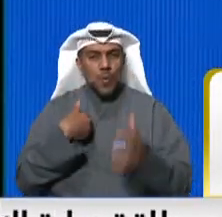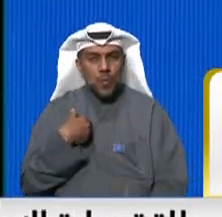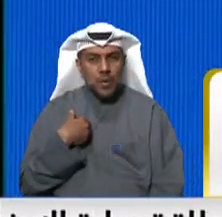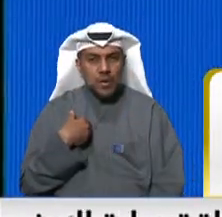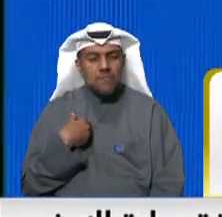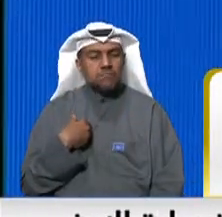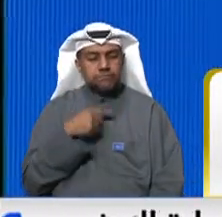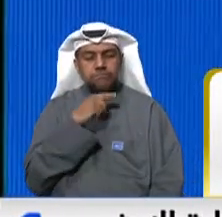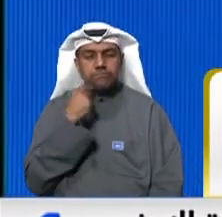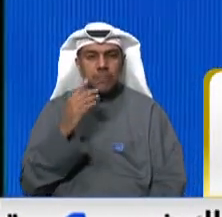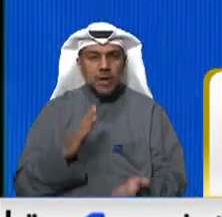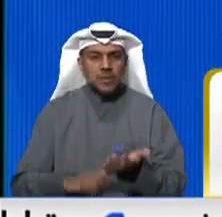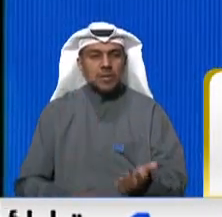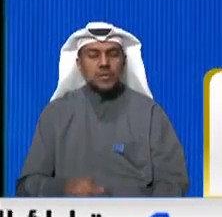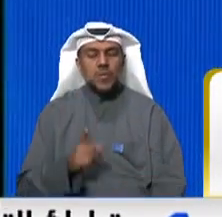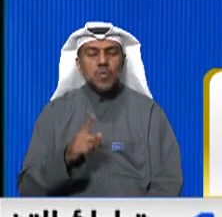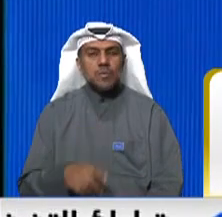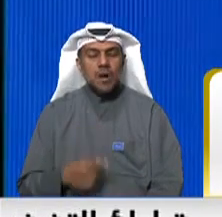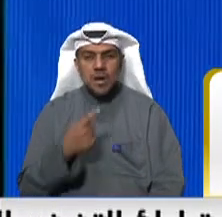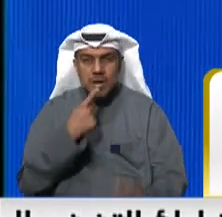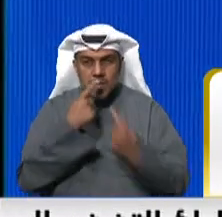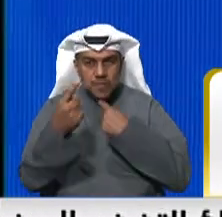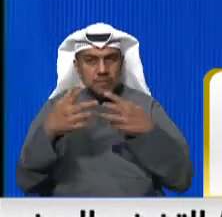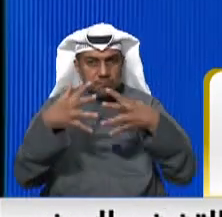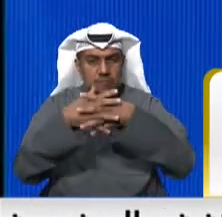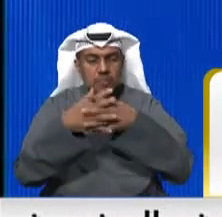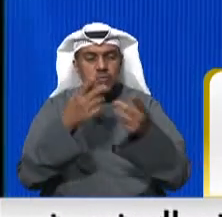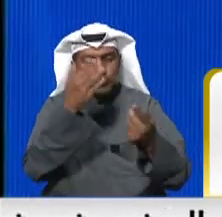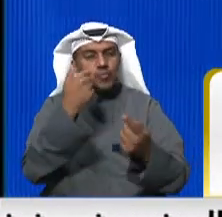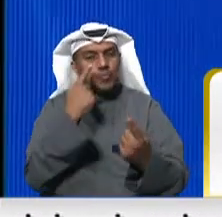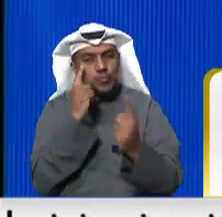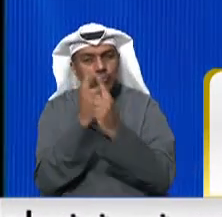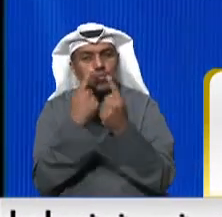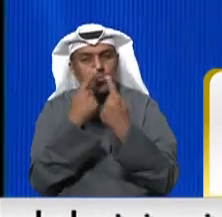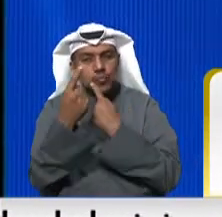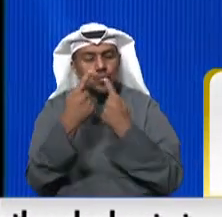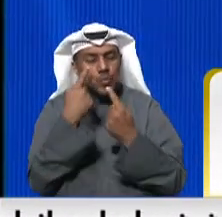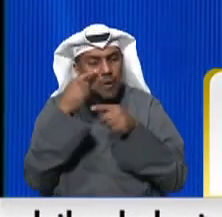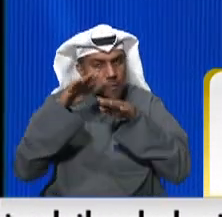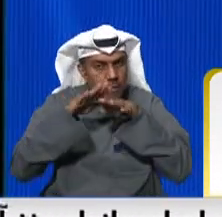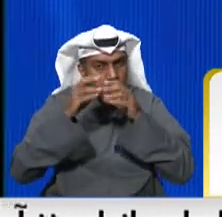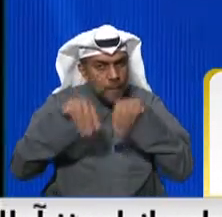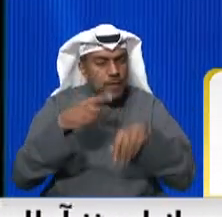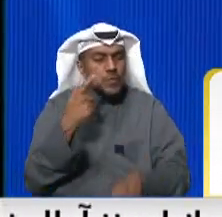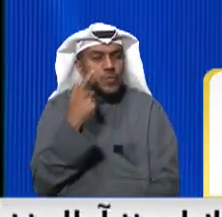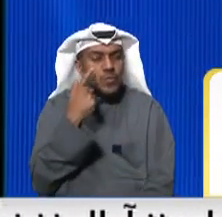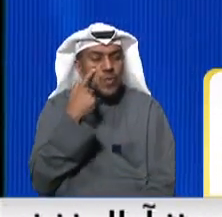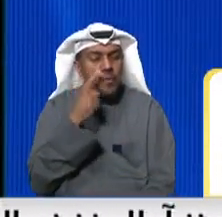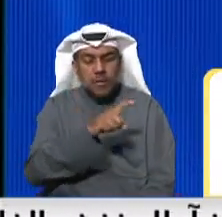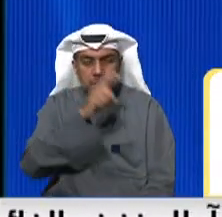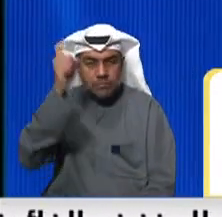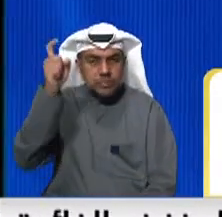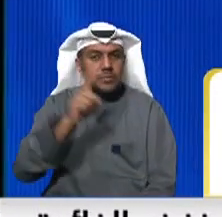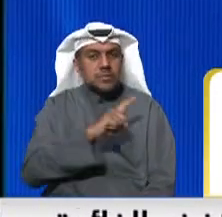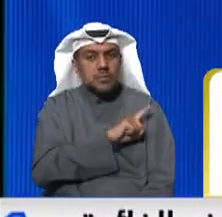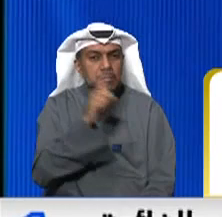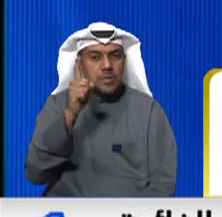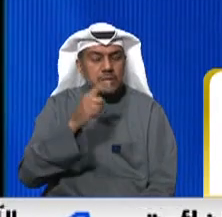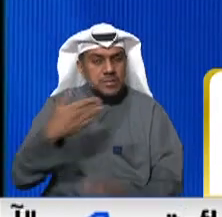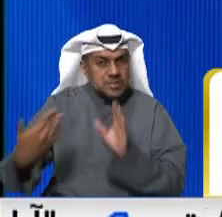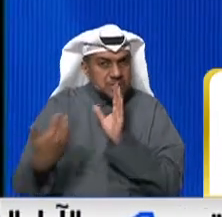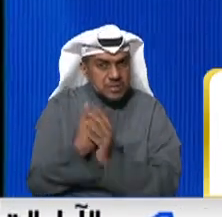للدخول في حوار مع الولايات المتحده بشان الاستقرار الاستراتيجي لكننا نرفض اي محاولات